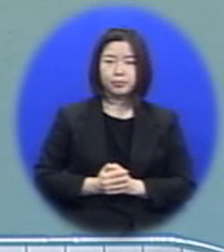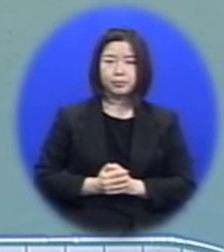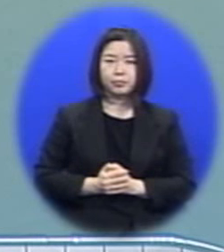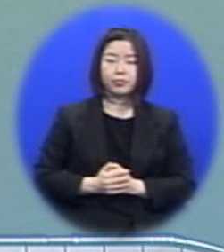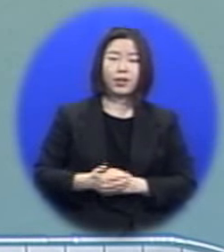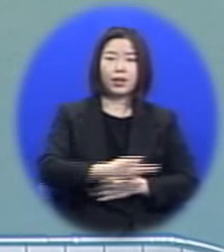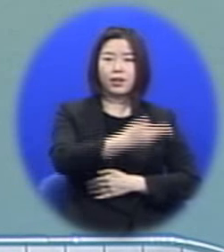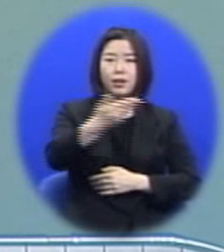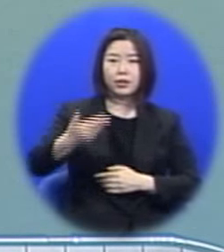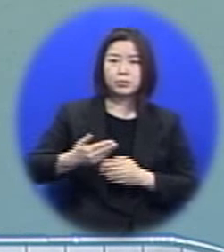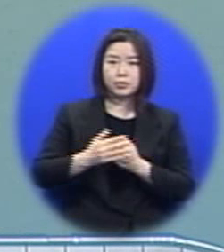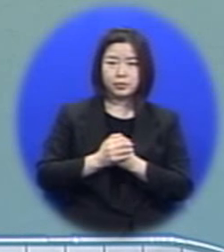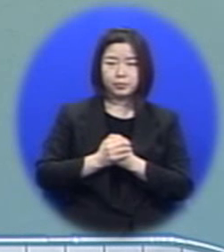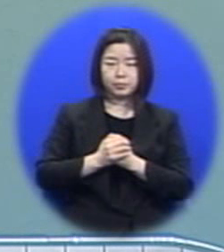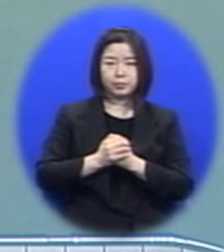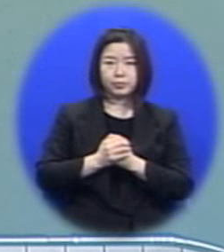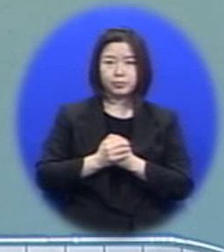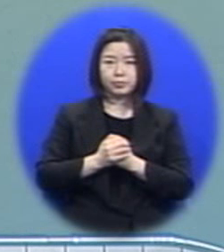여러분,